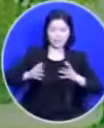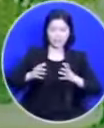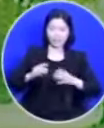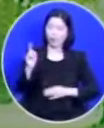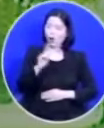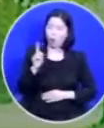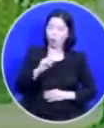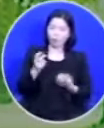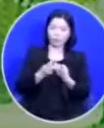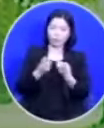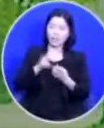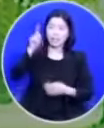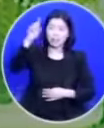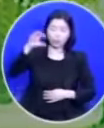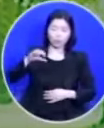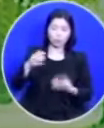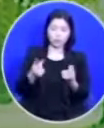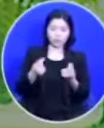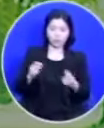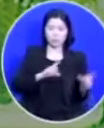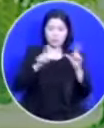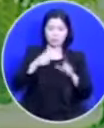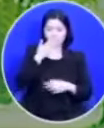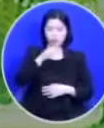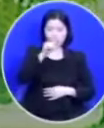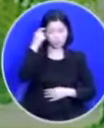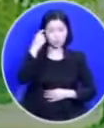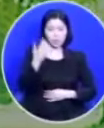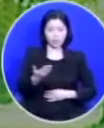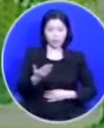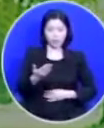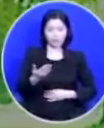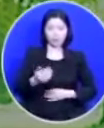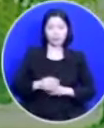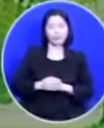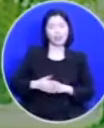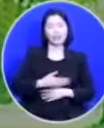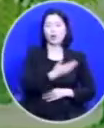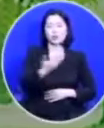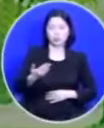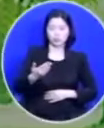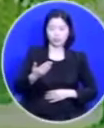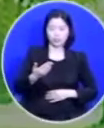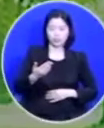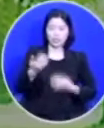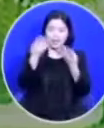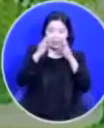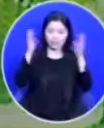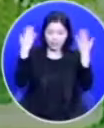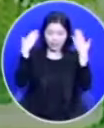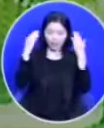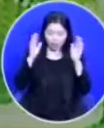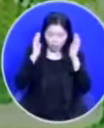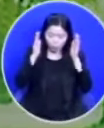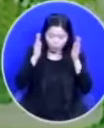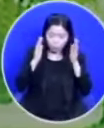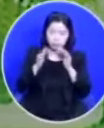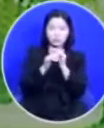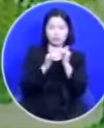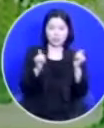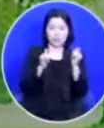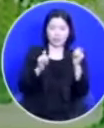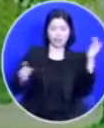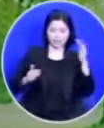삽니까 여러분 입시생 2 의 수험생이 대학 합격을